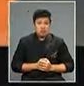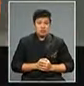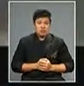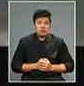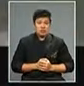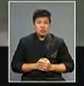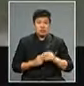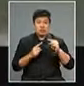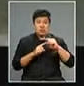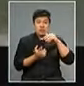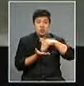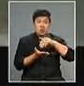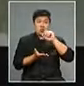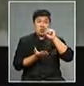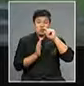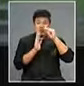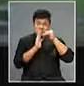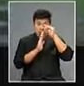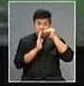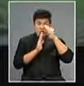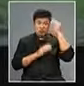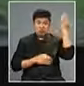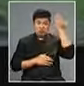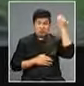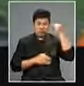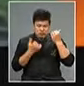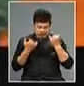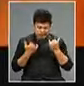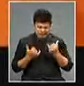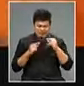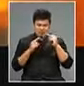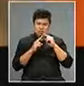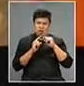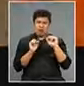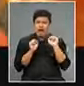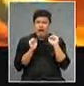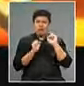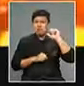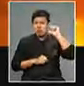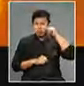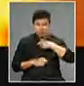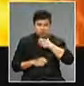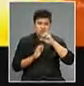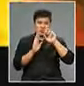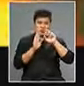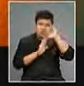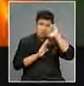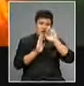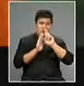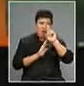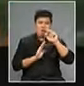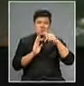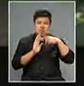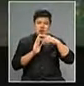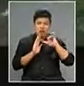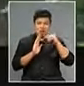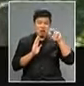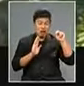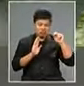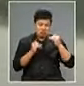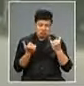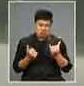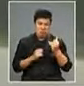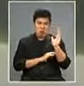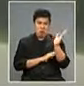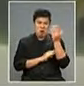างกูลนะครับศูนย์อุตุนิยมวิทยาภาคเหนือบอกว่าเสาร์ที่นี้อากาศหนาวจะเหลืออยู่ที่แม่ฮ่องสอนเชียงใหม่เชียงรายพะเยาน่านการเดินทางตอนเช้าให้ระวังหมอกหนาด้วยนะครับ